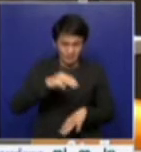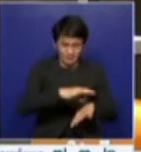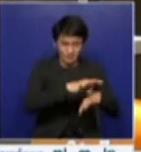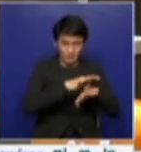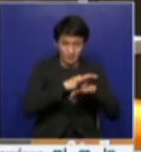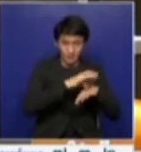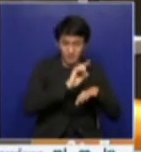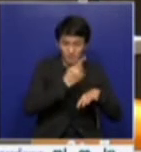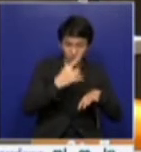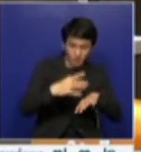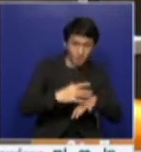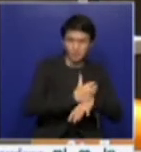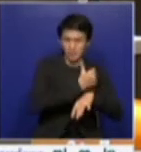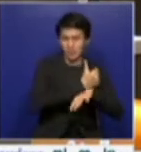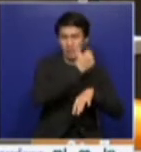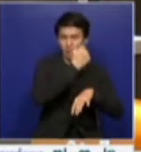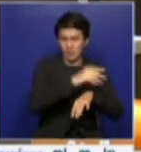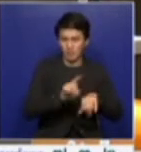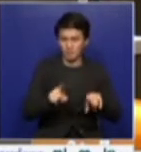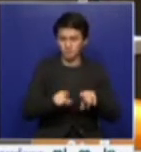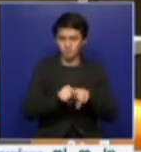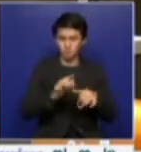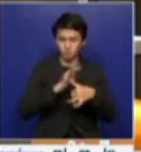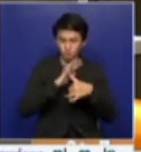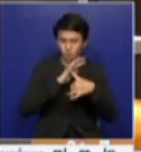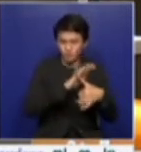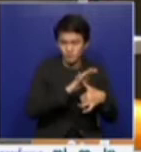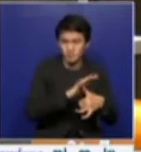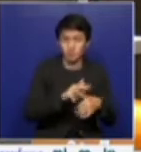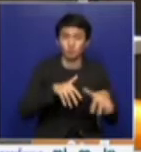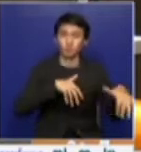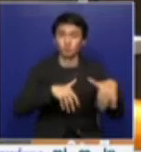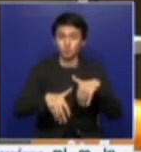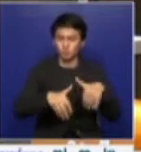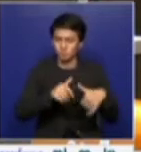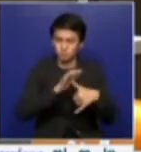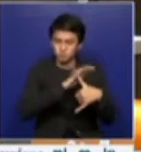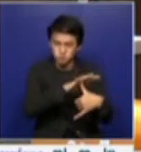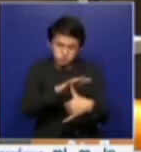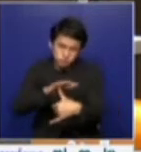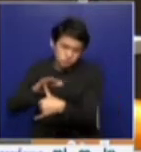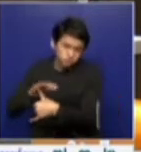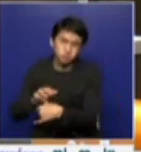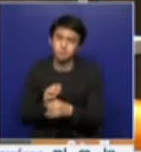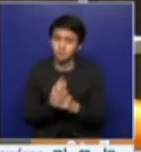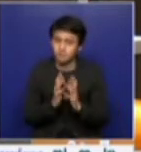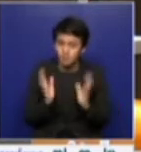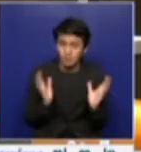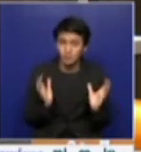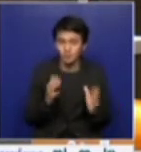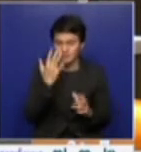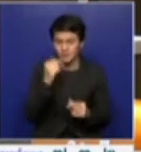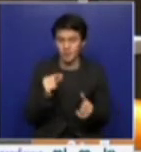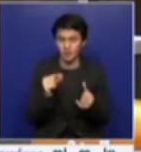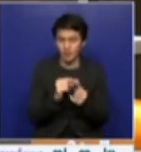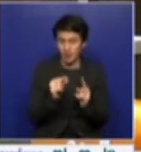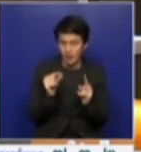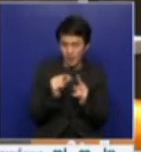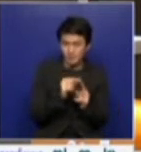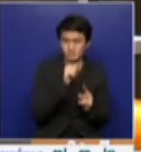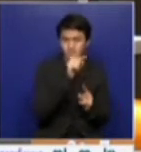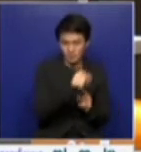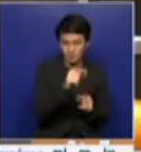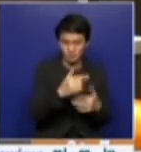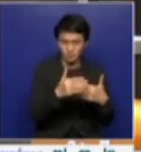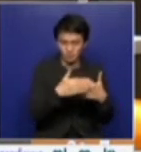ได้มีการคุกคำที่น้องประชาชนเป็นจำนวนมากโดยออกคำสั่งเรียกบุคคลไปรายงาน